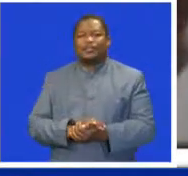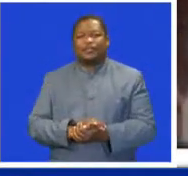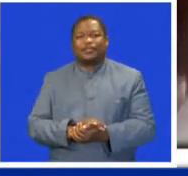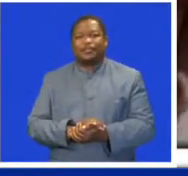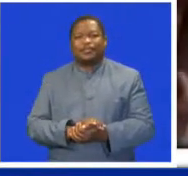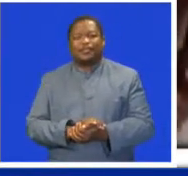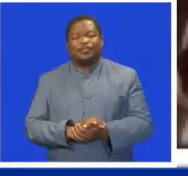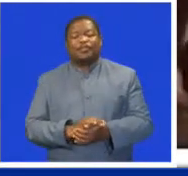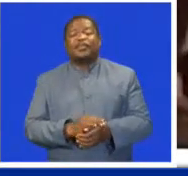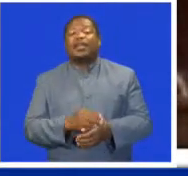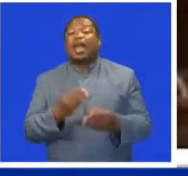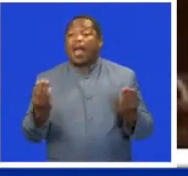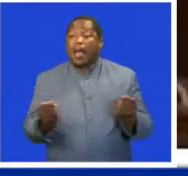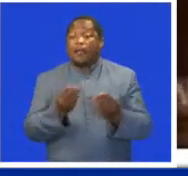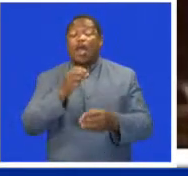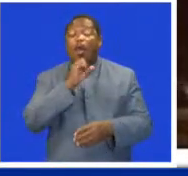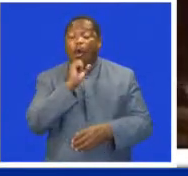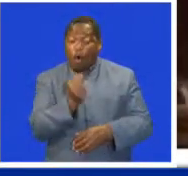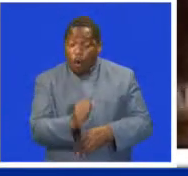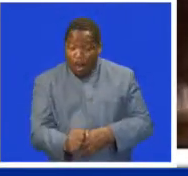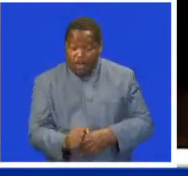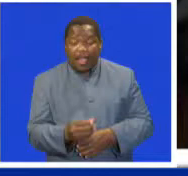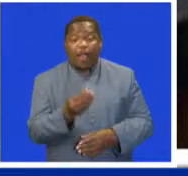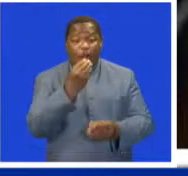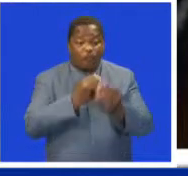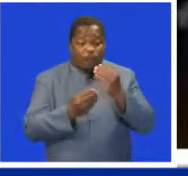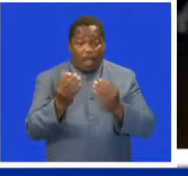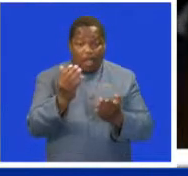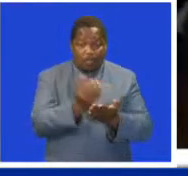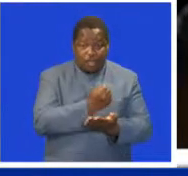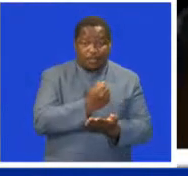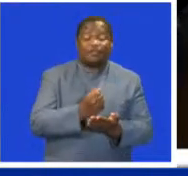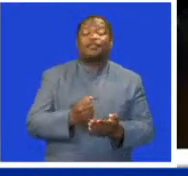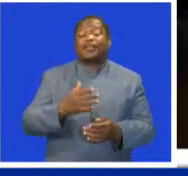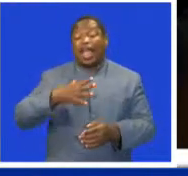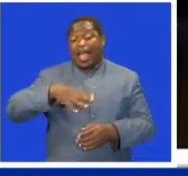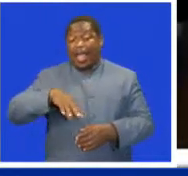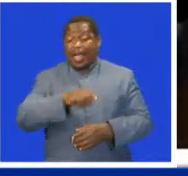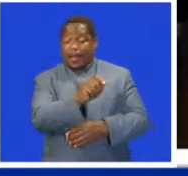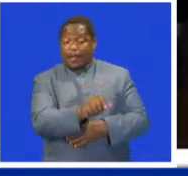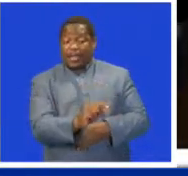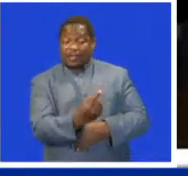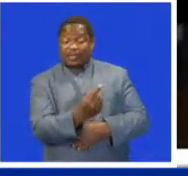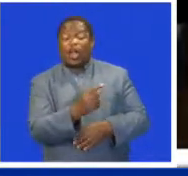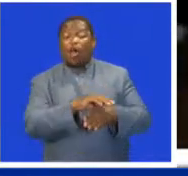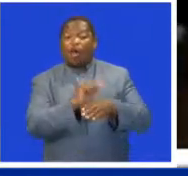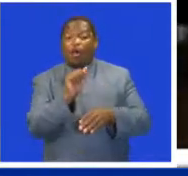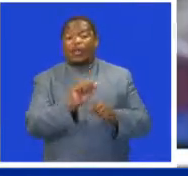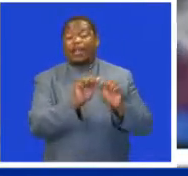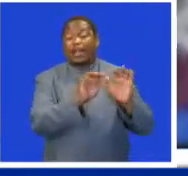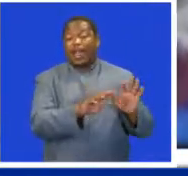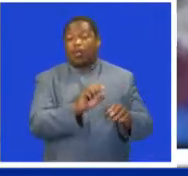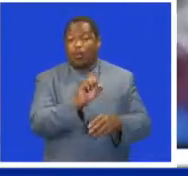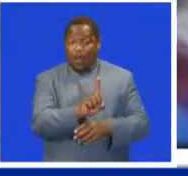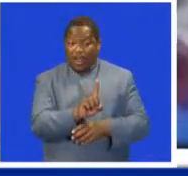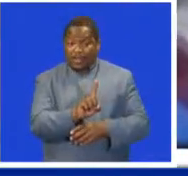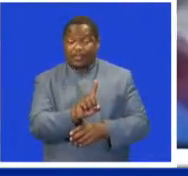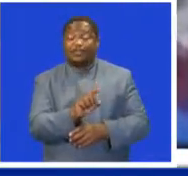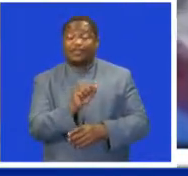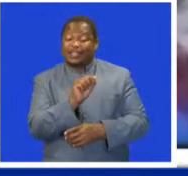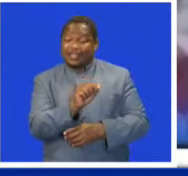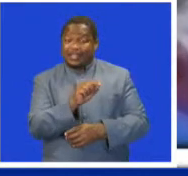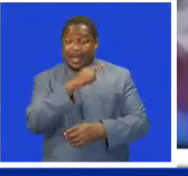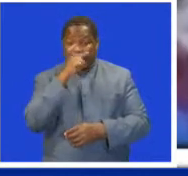lena mathunjwa leka neminyaka lengu-91 kwatalwa ke mhlalulunye enyangeni yengongoni ngeminyaka wa